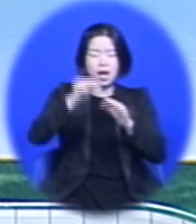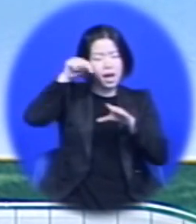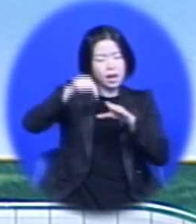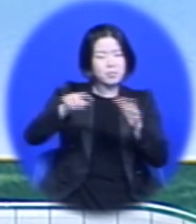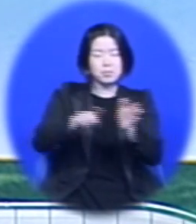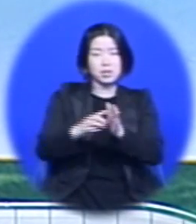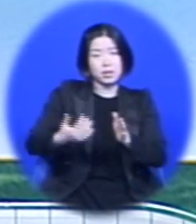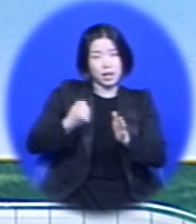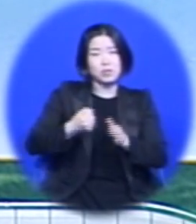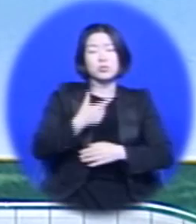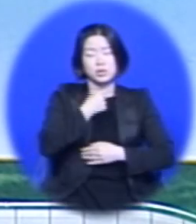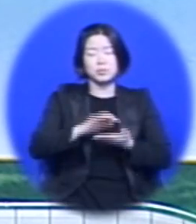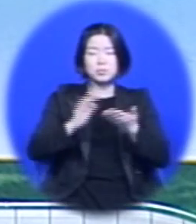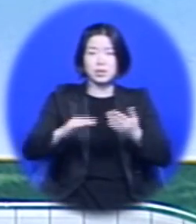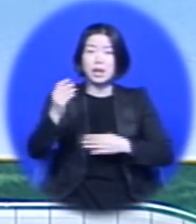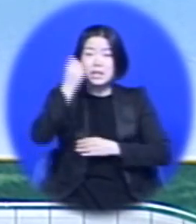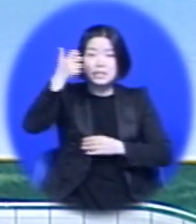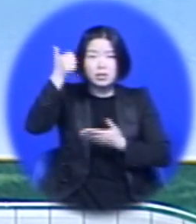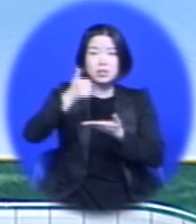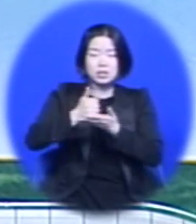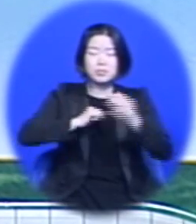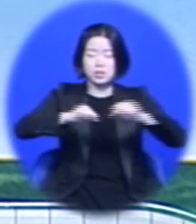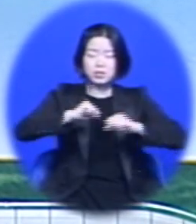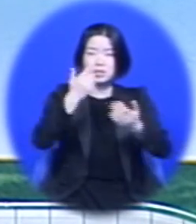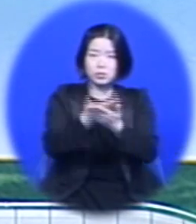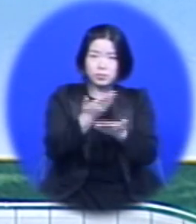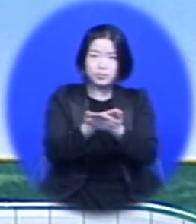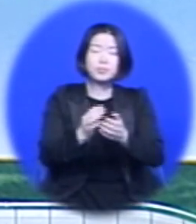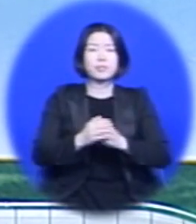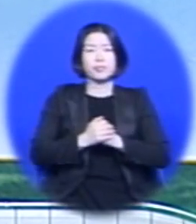제가 갖고 싶습니다. 성령님, 역사해 주옵소서.